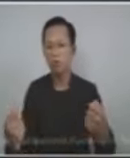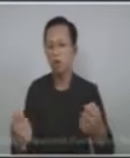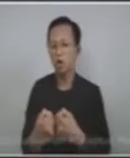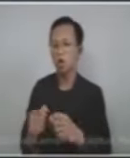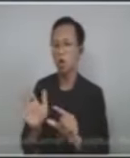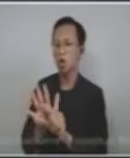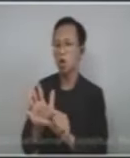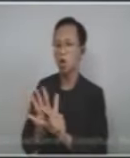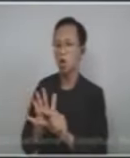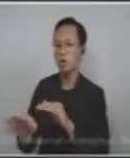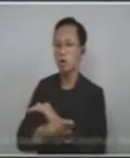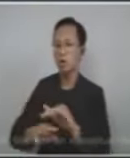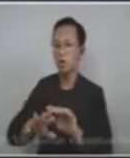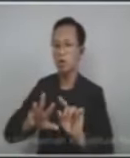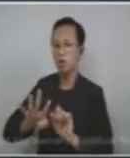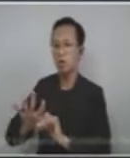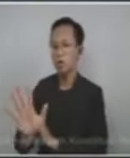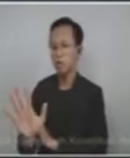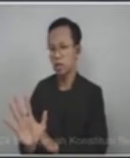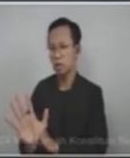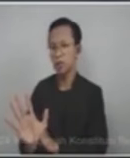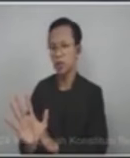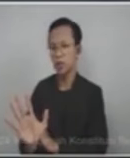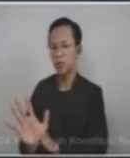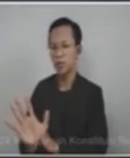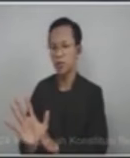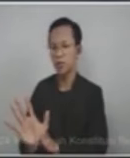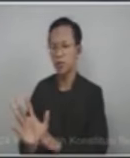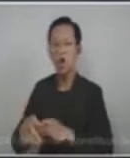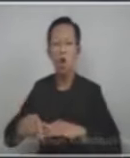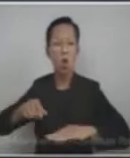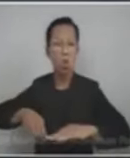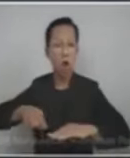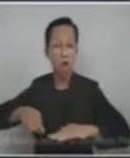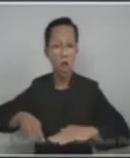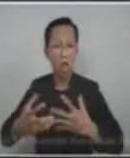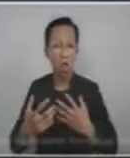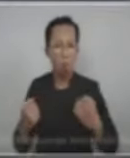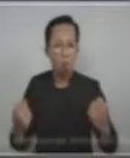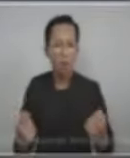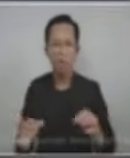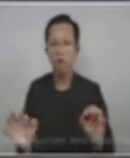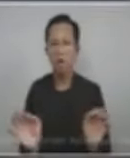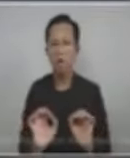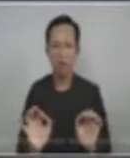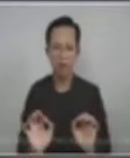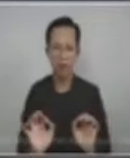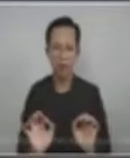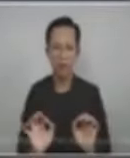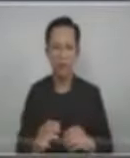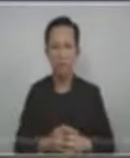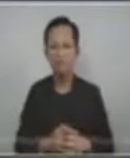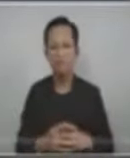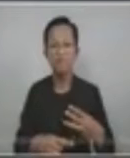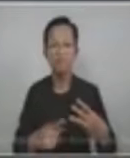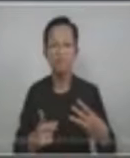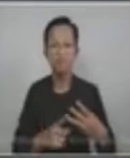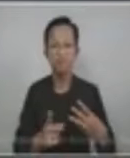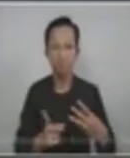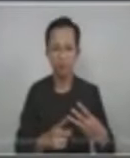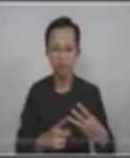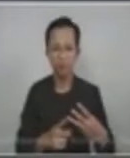Republik Indonesia tahun 1945 dan tidak mempunyai kekuatan hukum mengikat tiga memerintahkan pemuatan